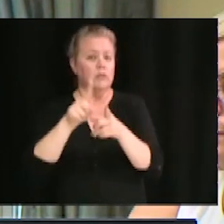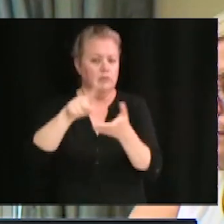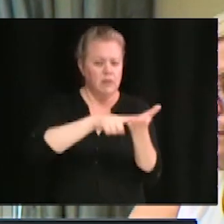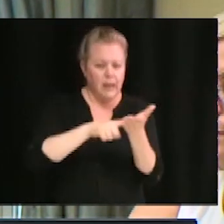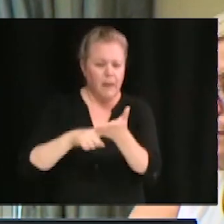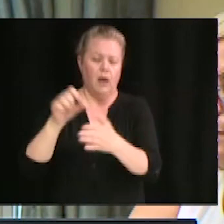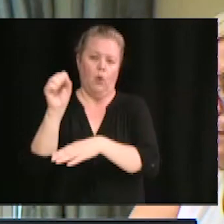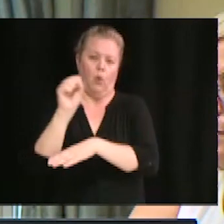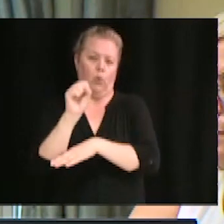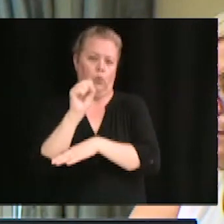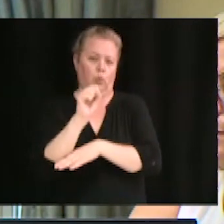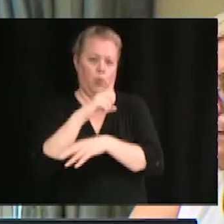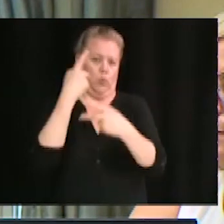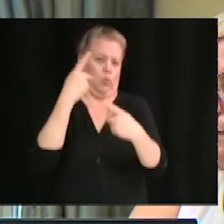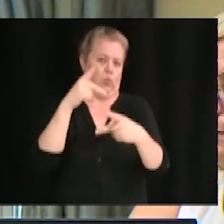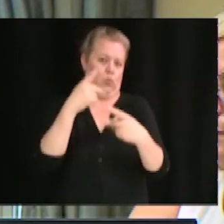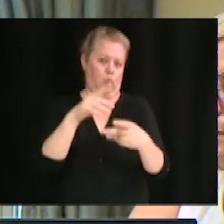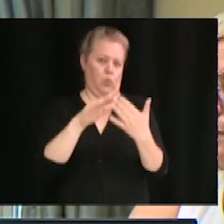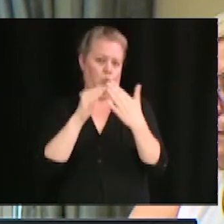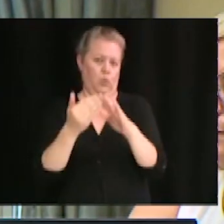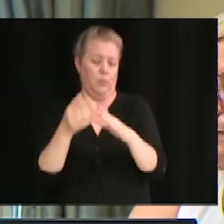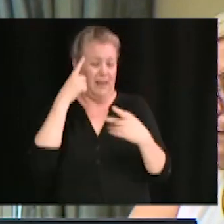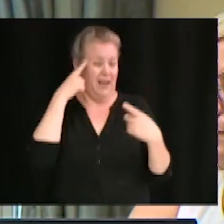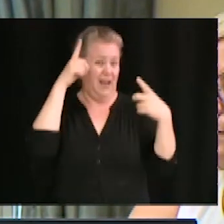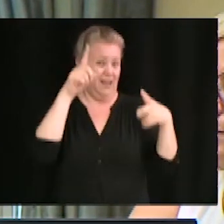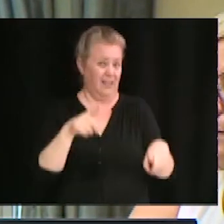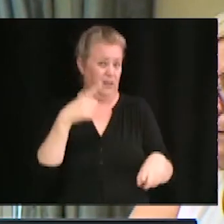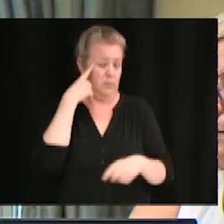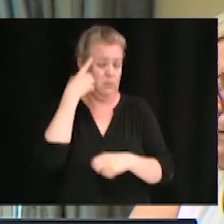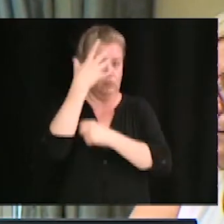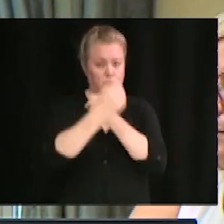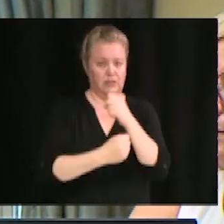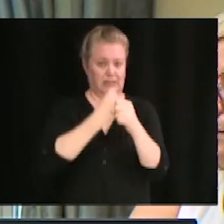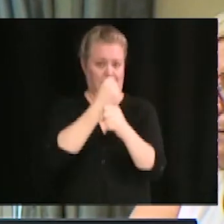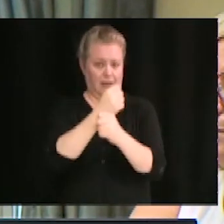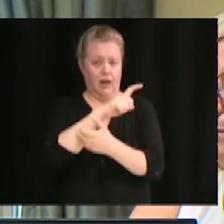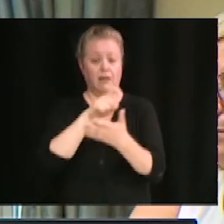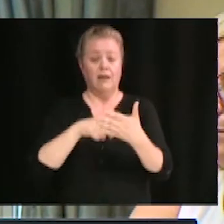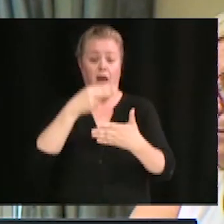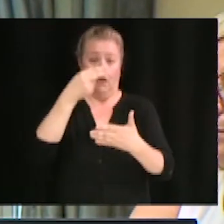durée de cinq ans qui prendra effet à la dette de la signature du contrat.